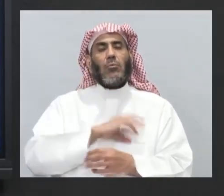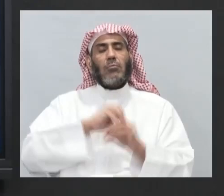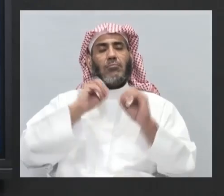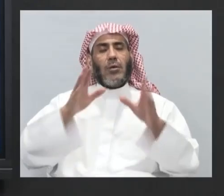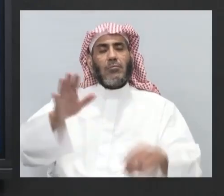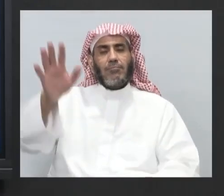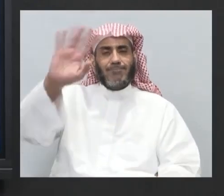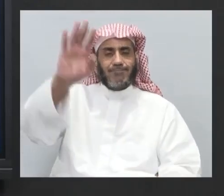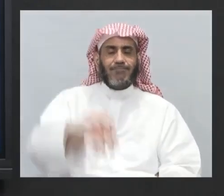الله وبركاته